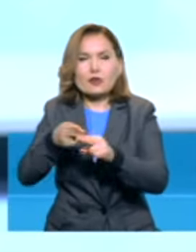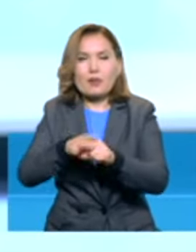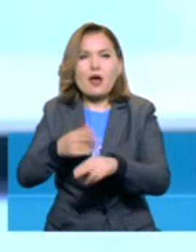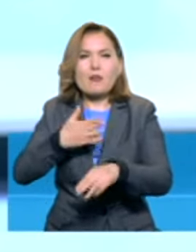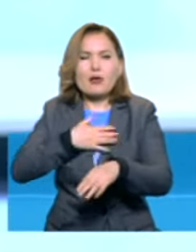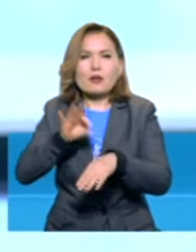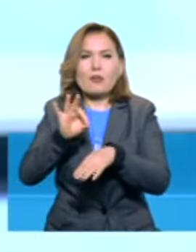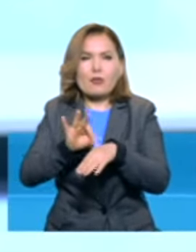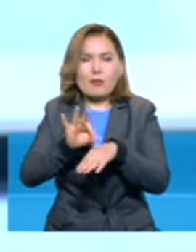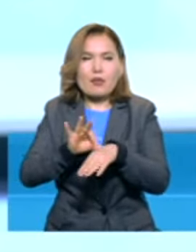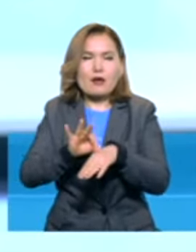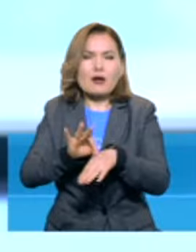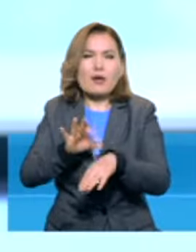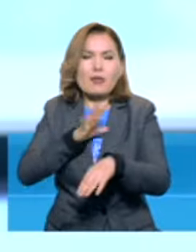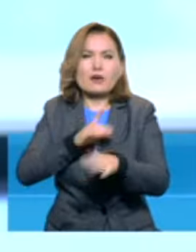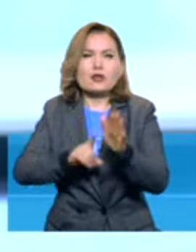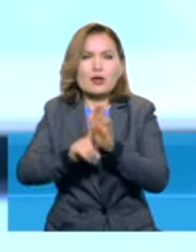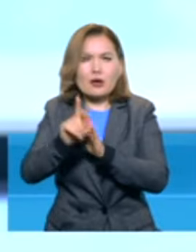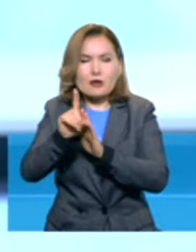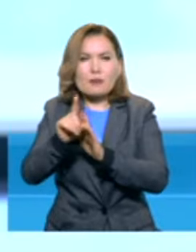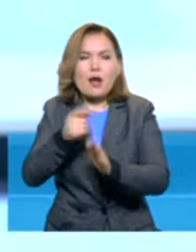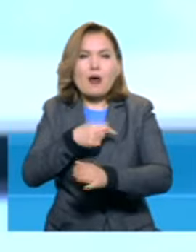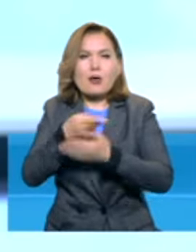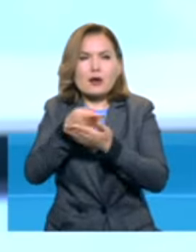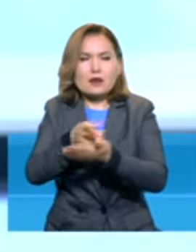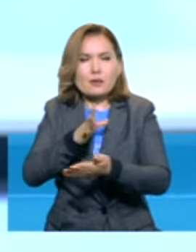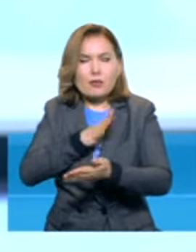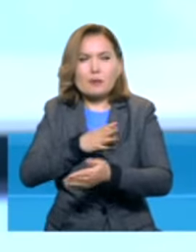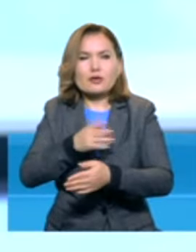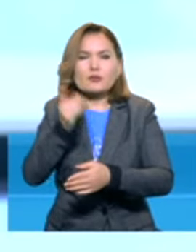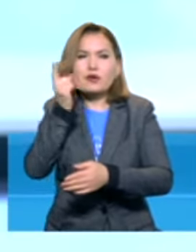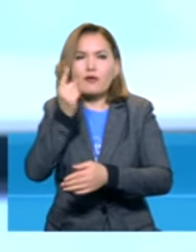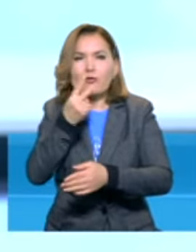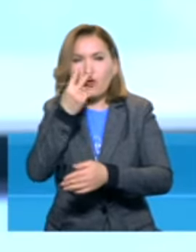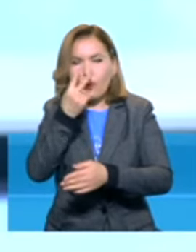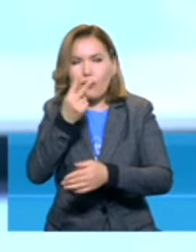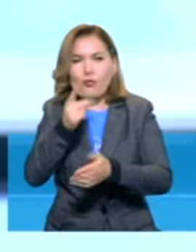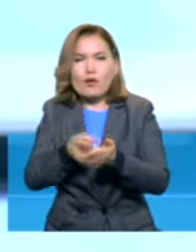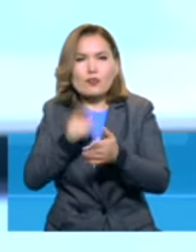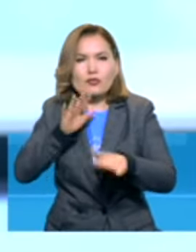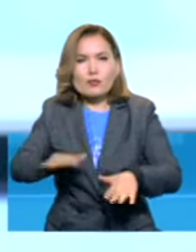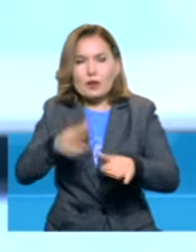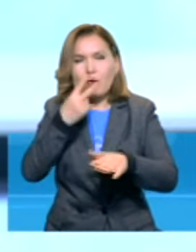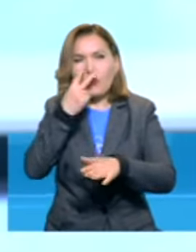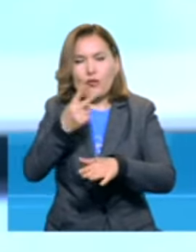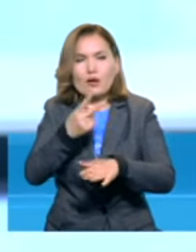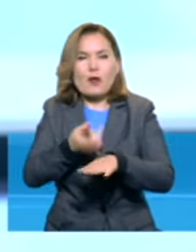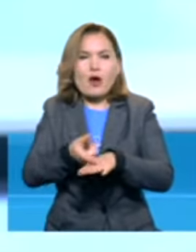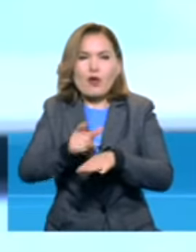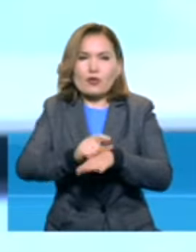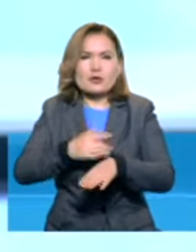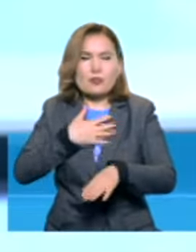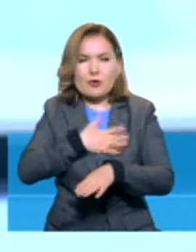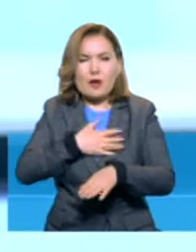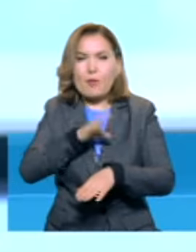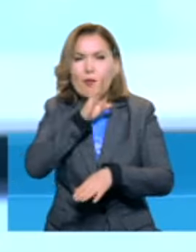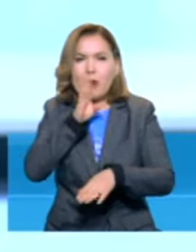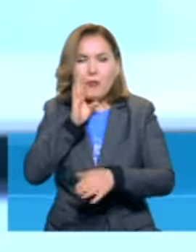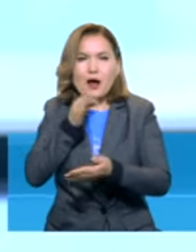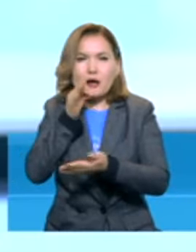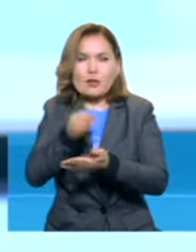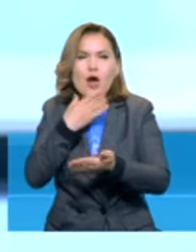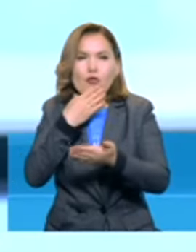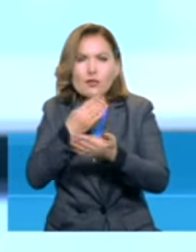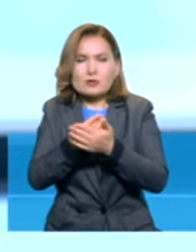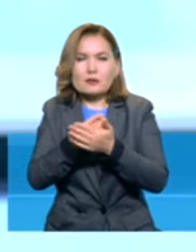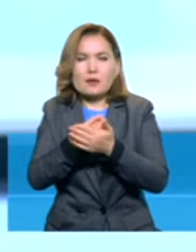Сосын сол кезде телефоннан көрдім, құлсарына су алып жатқанын. Сөйтіп мен қатты уайымдадым. Сөйтіп мен мамама айттым, осы өзімнің